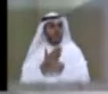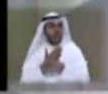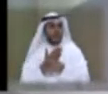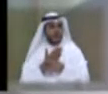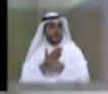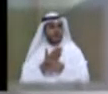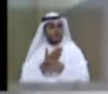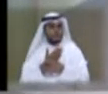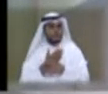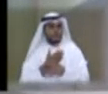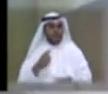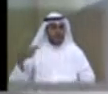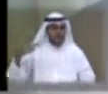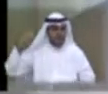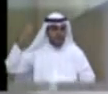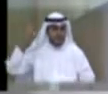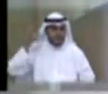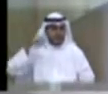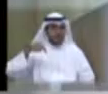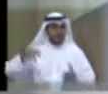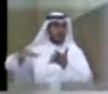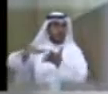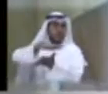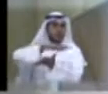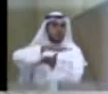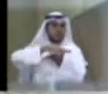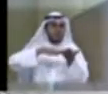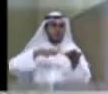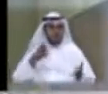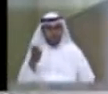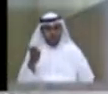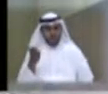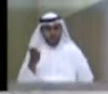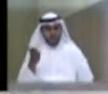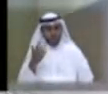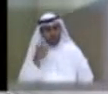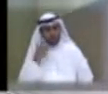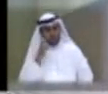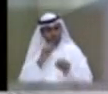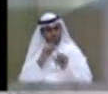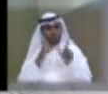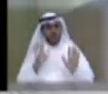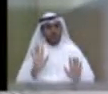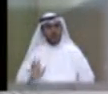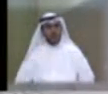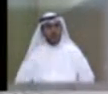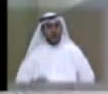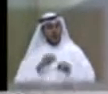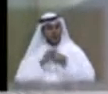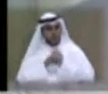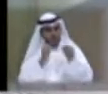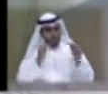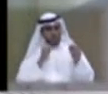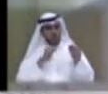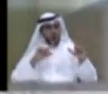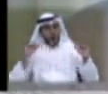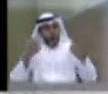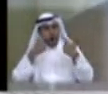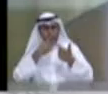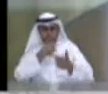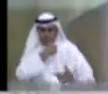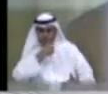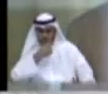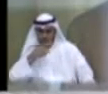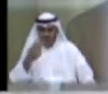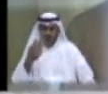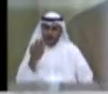اللي يعاني منها الوطن العربي، ويمكن أن يكون العنوان الرئيسي هو الإرهاب بالإضافة إلى عناوين أخرى.